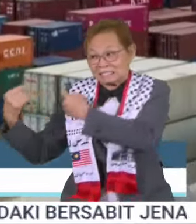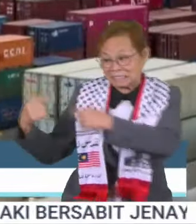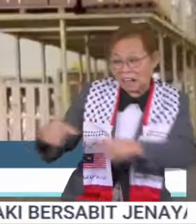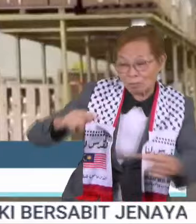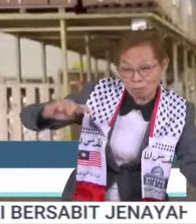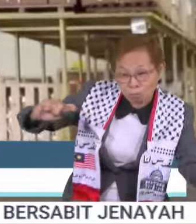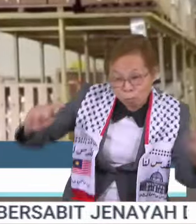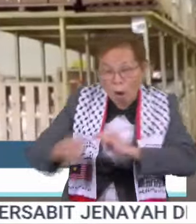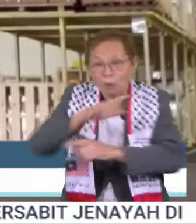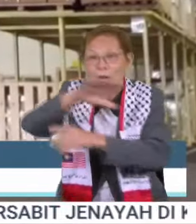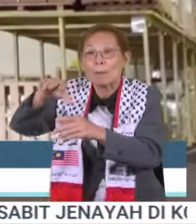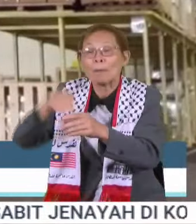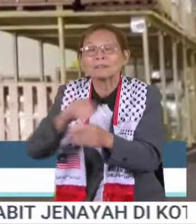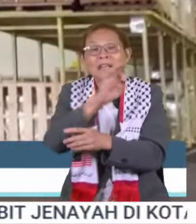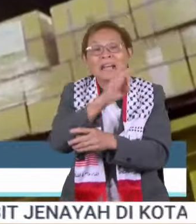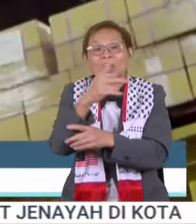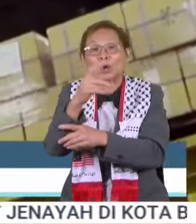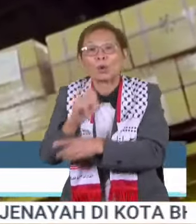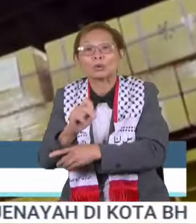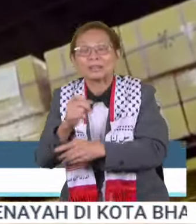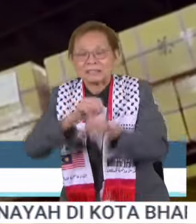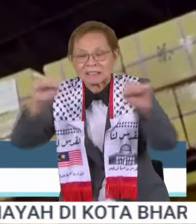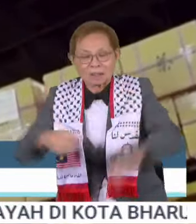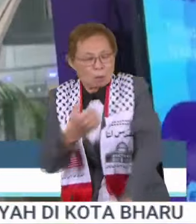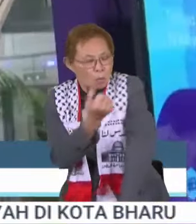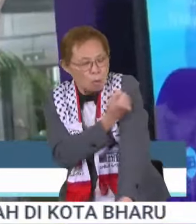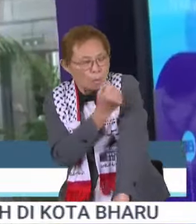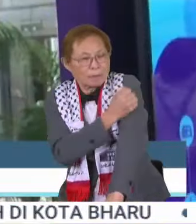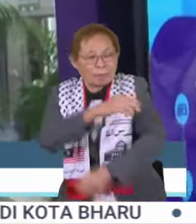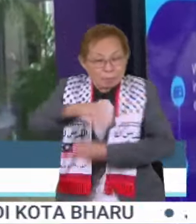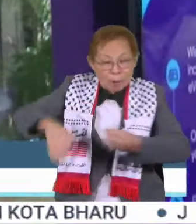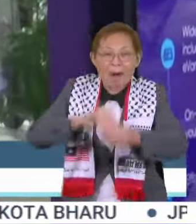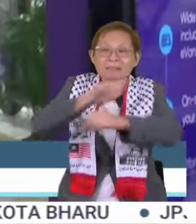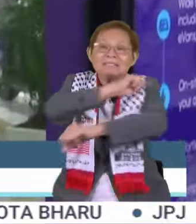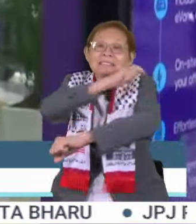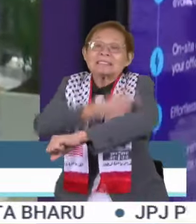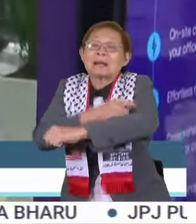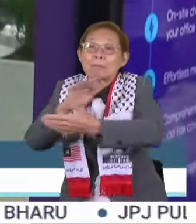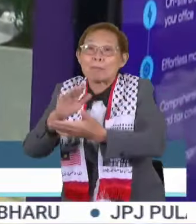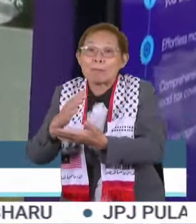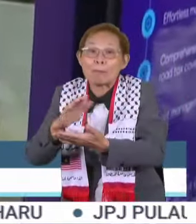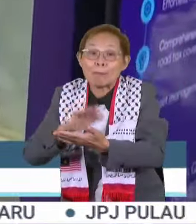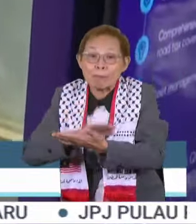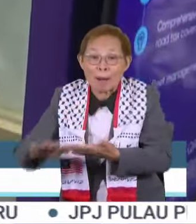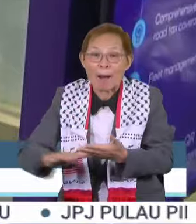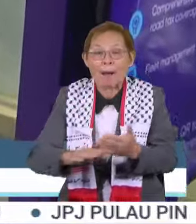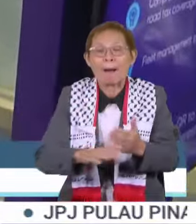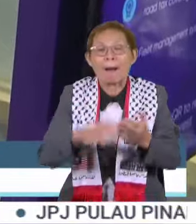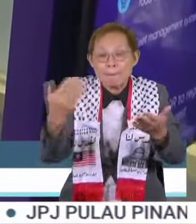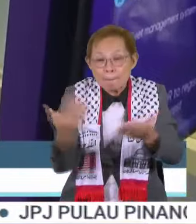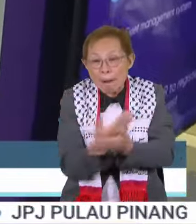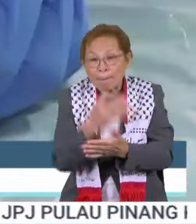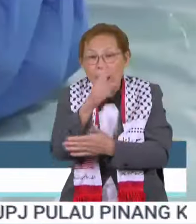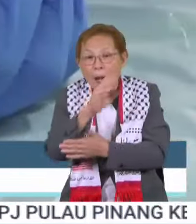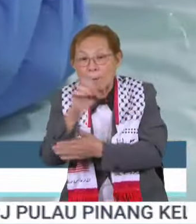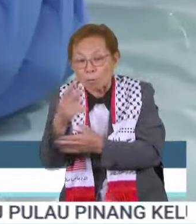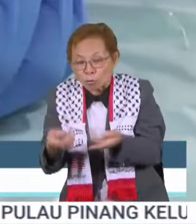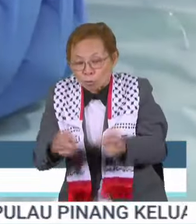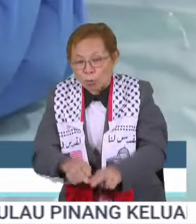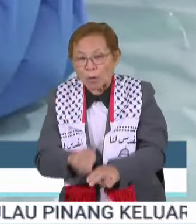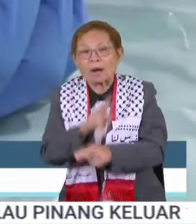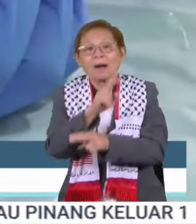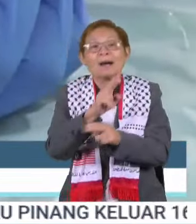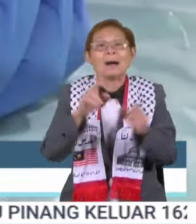berubah termasuk ekosistem vaksin dan peralihan tenaga bersih. Pembaharuan MOU dalam pendidikan tinggi dan